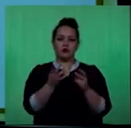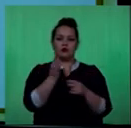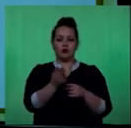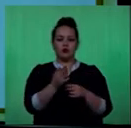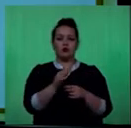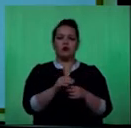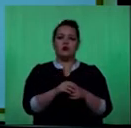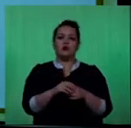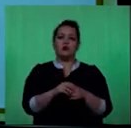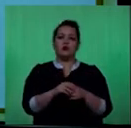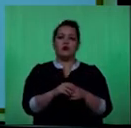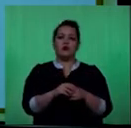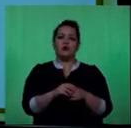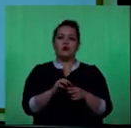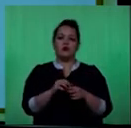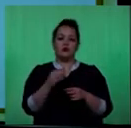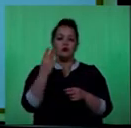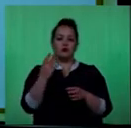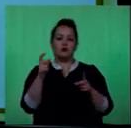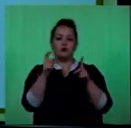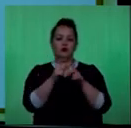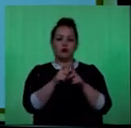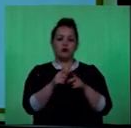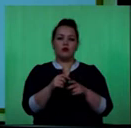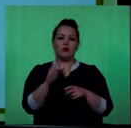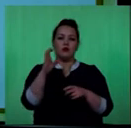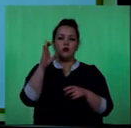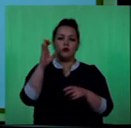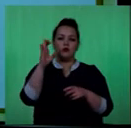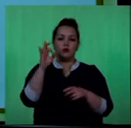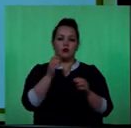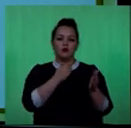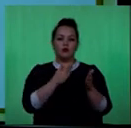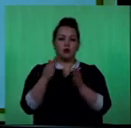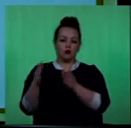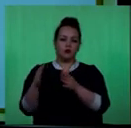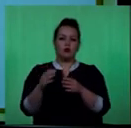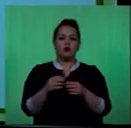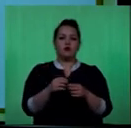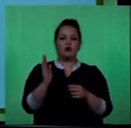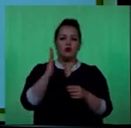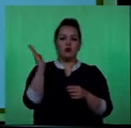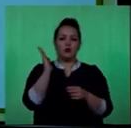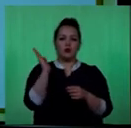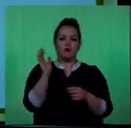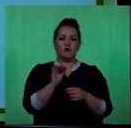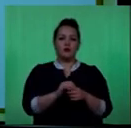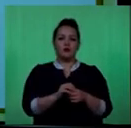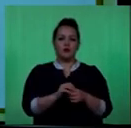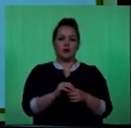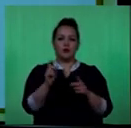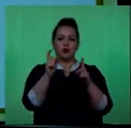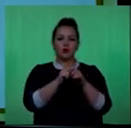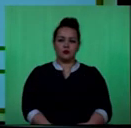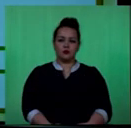соотнести данные четыре слова со схемами которые даны у вас справа итак слова